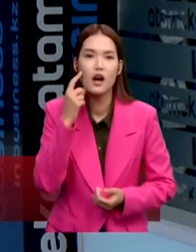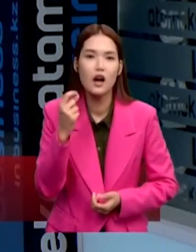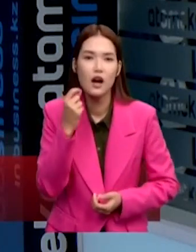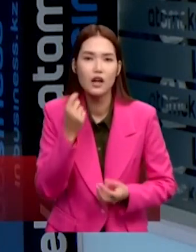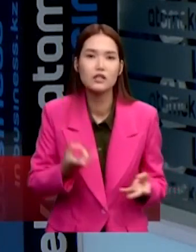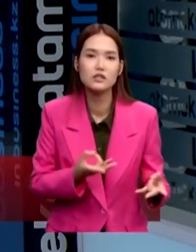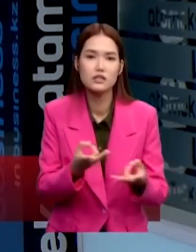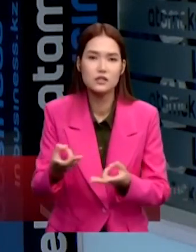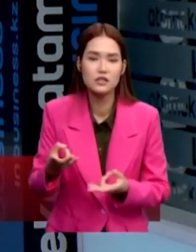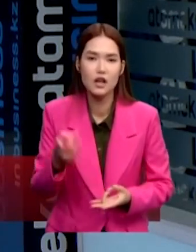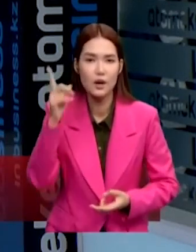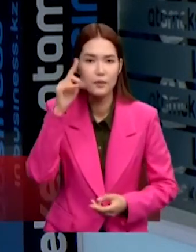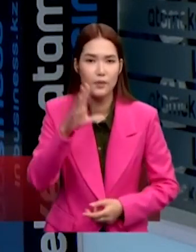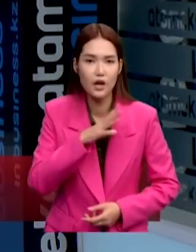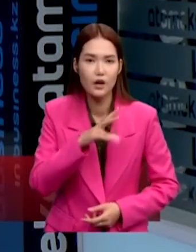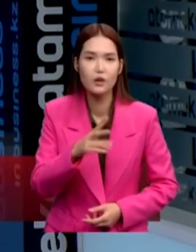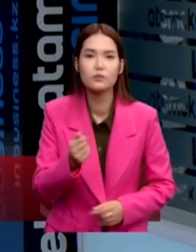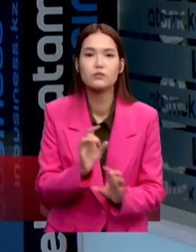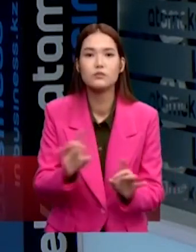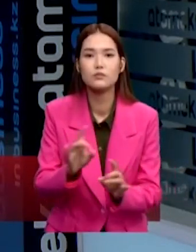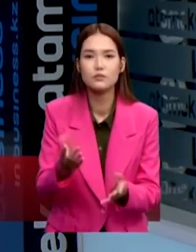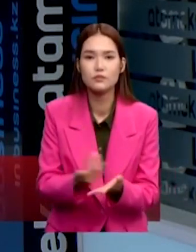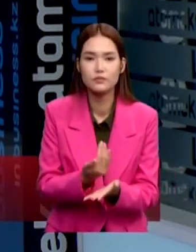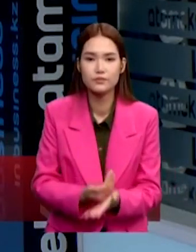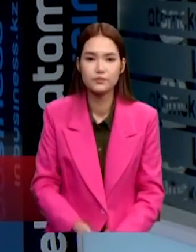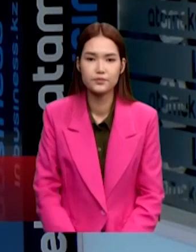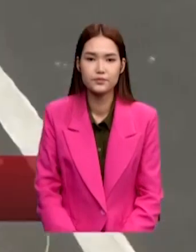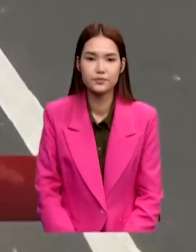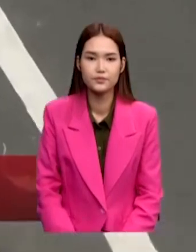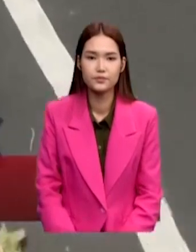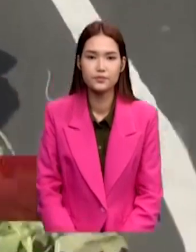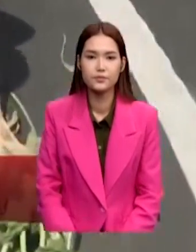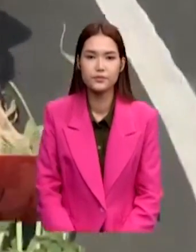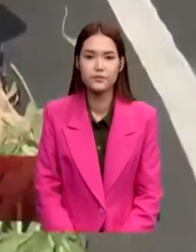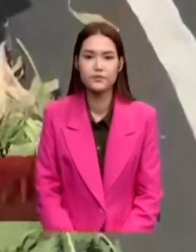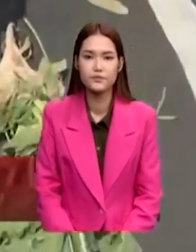болғанда білінеді дейді. Нұрлан Асқар анығын айтсын.